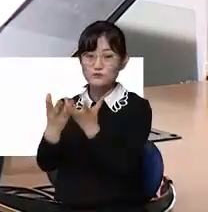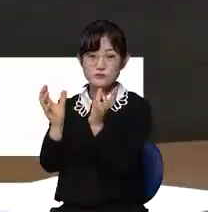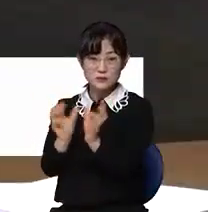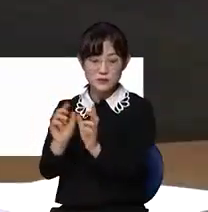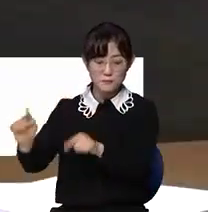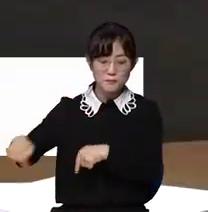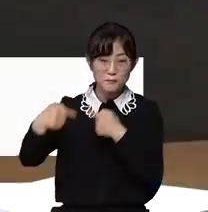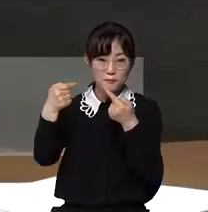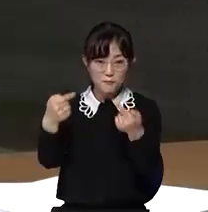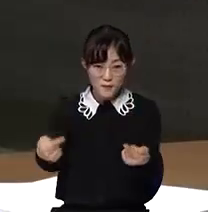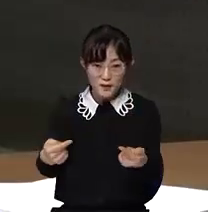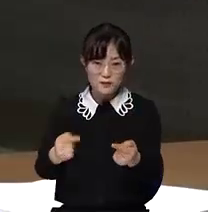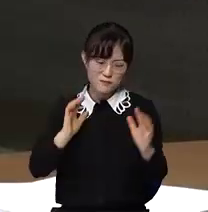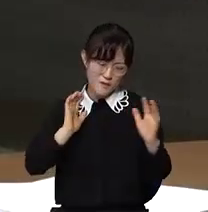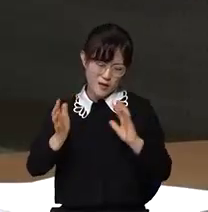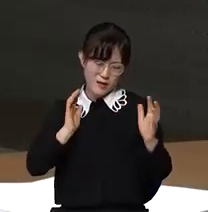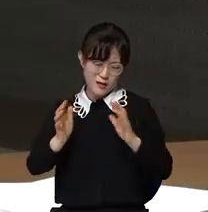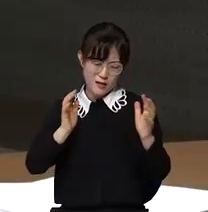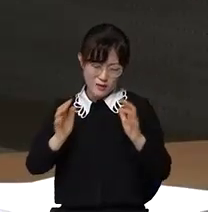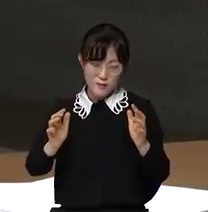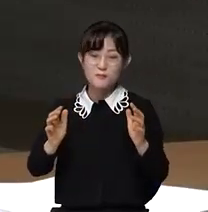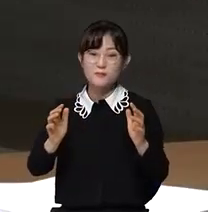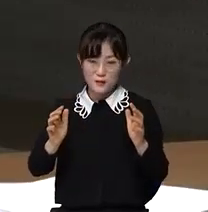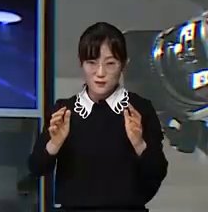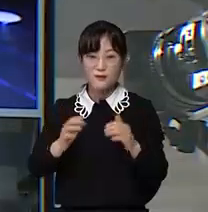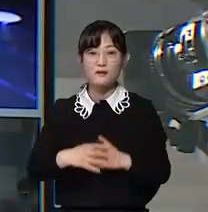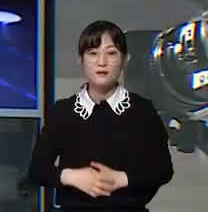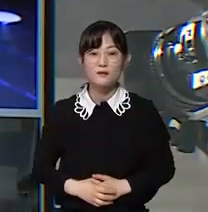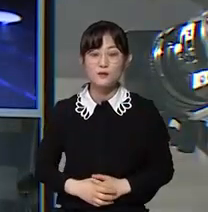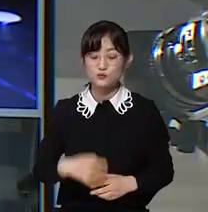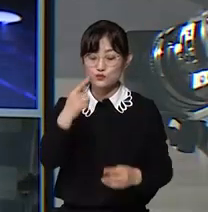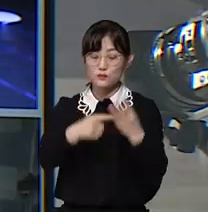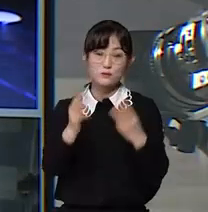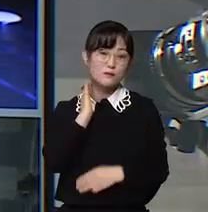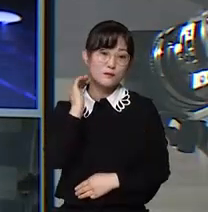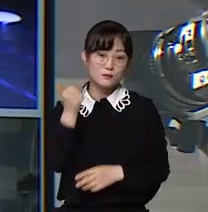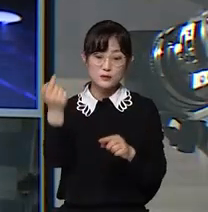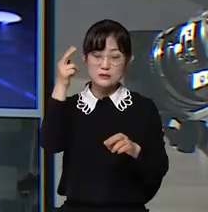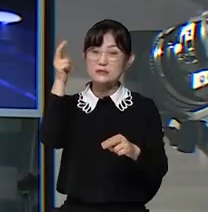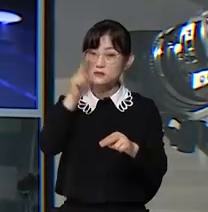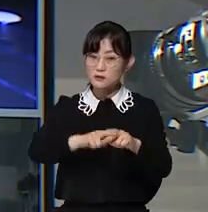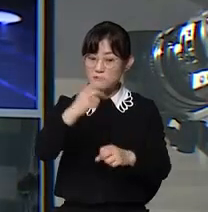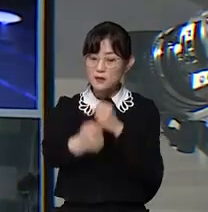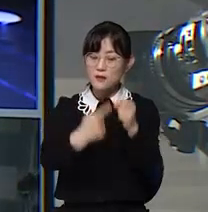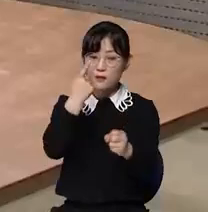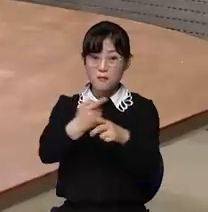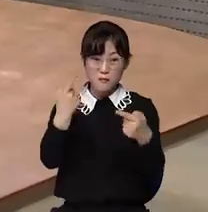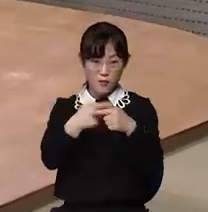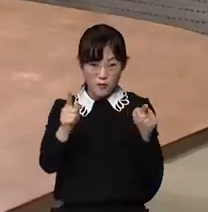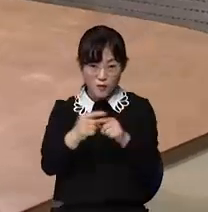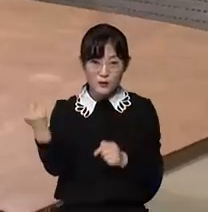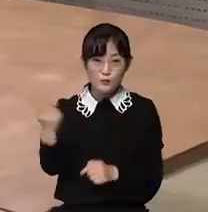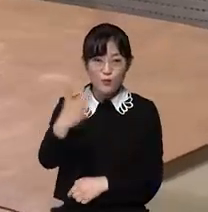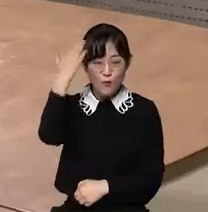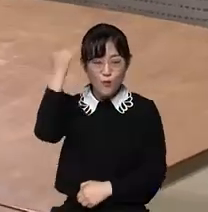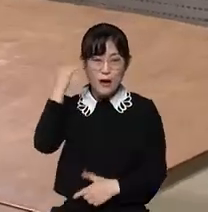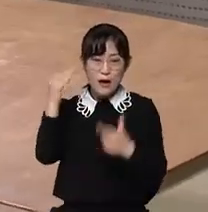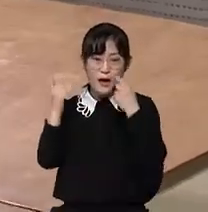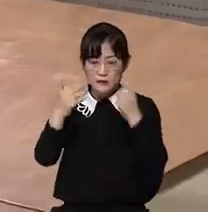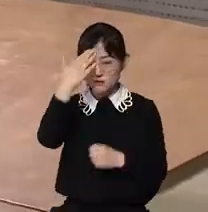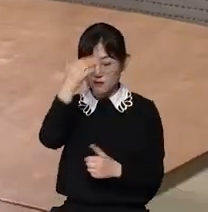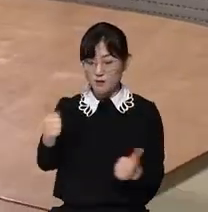의원이 출연해 민실이는 토론을 펼쳤습니다 윤석열 대통령 취임 1년 평가를 비롯해 한일 정상회담